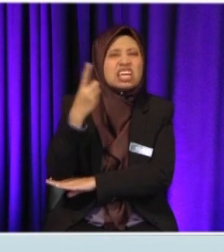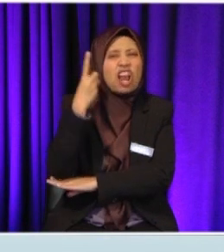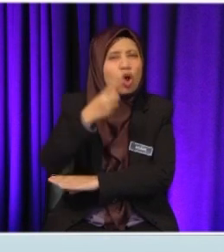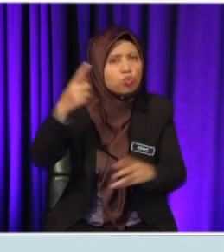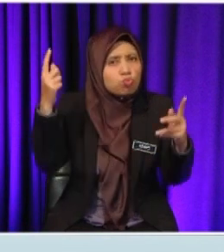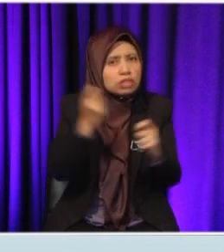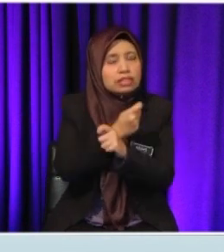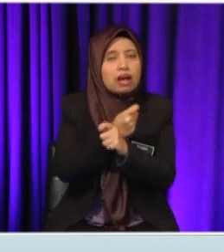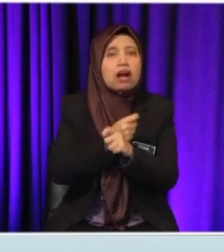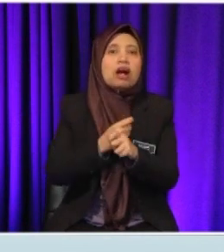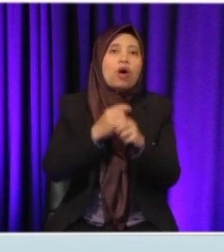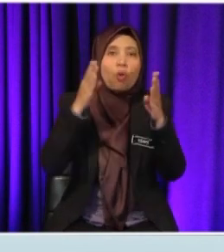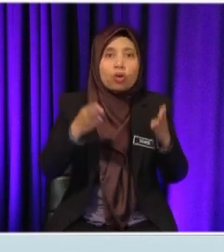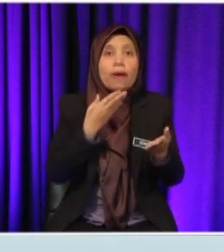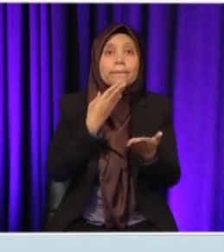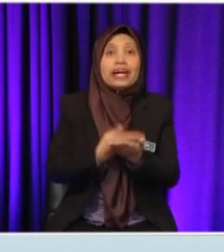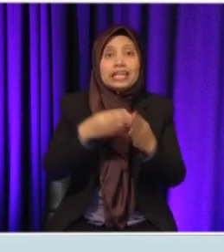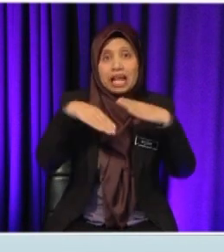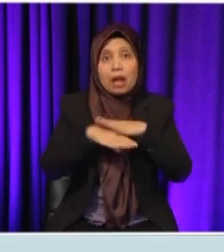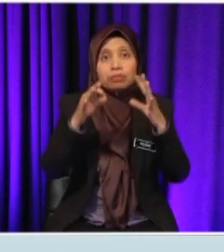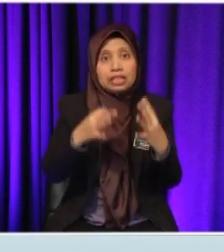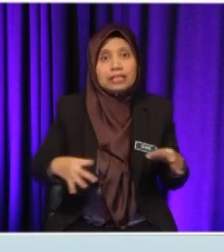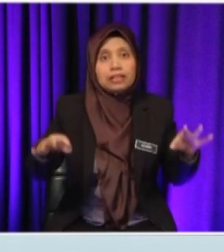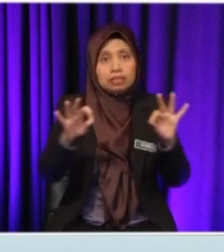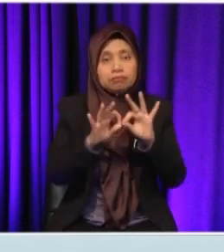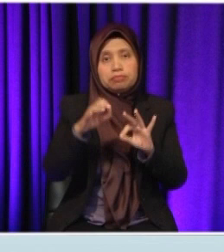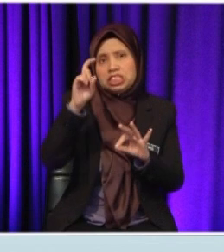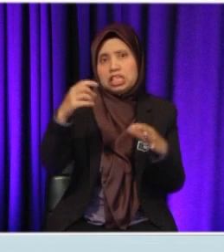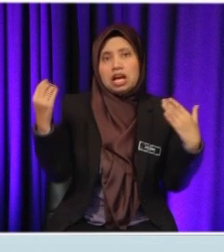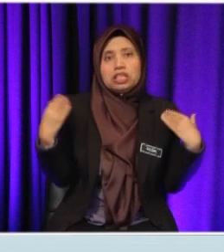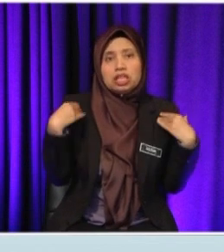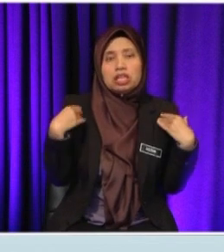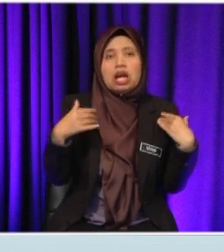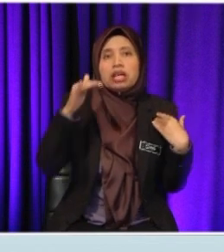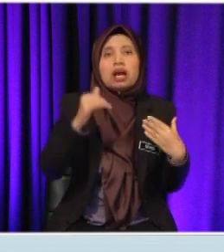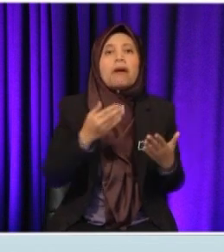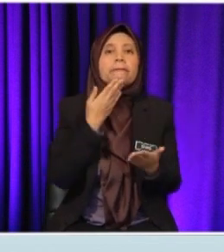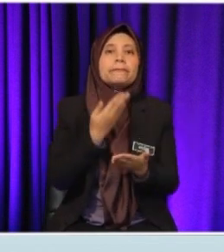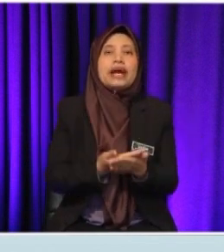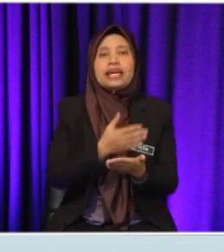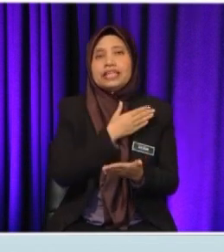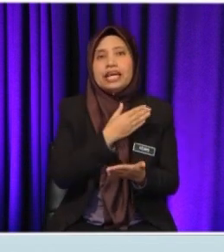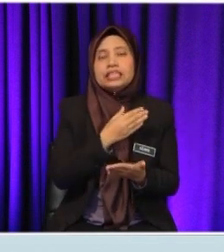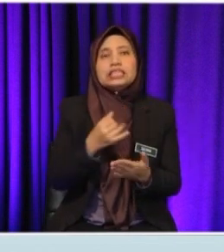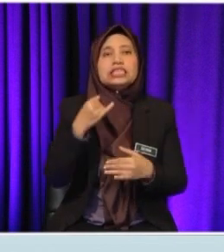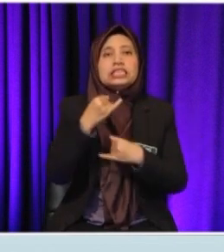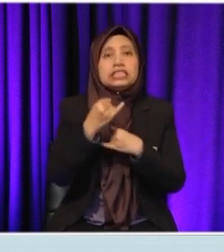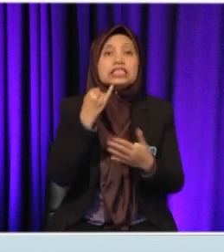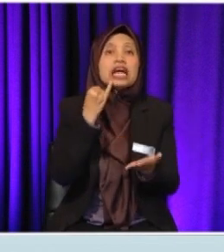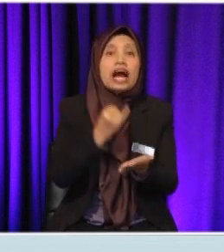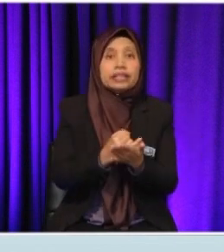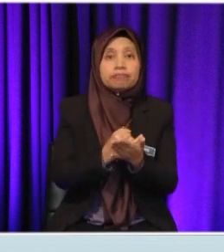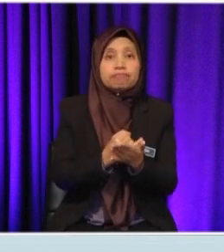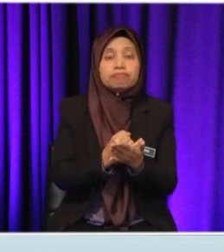menentang watak protagonis. Kalau kita lihat cerita, ada watak yang baik, ada watak yang jahat. Yeah. Itu memang penggerak. Biasa penggerak dalam